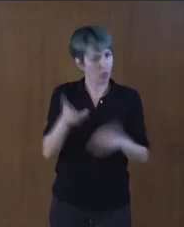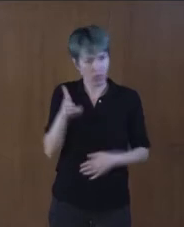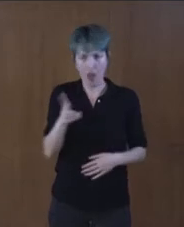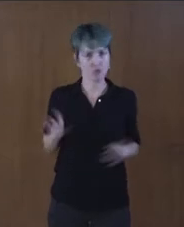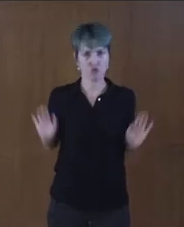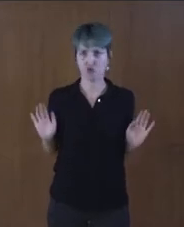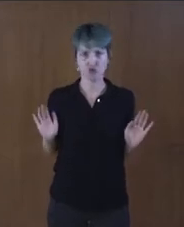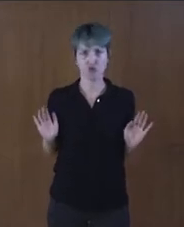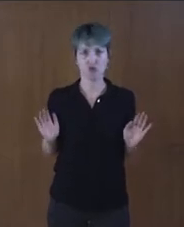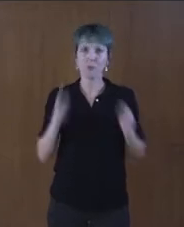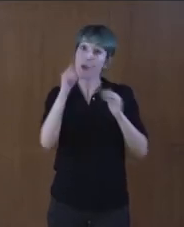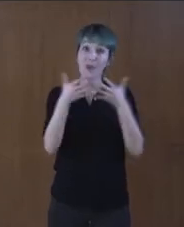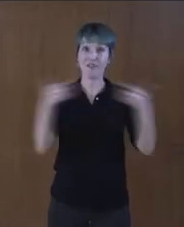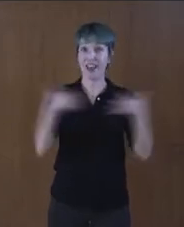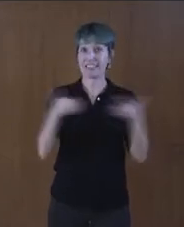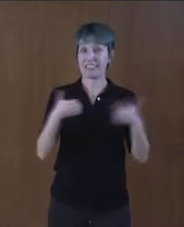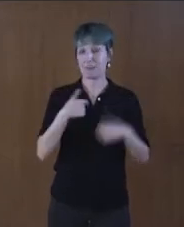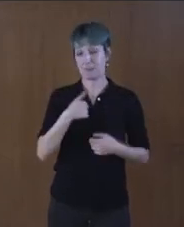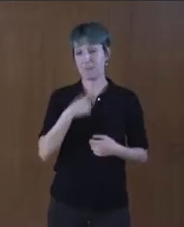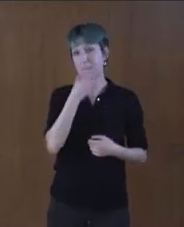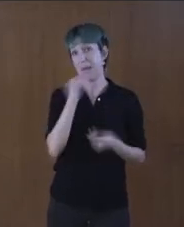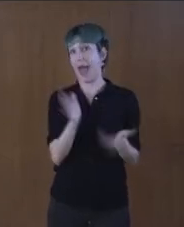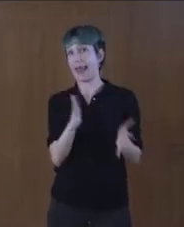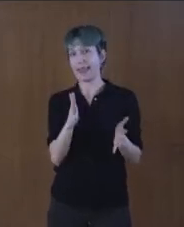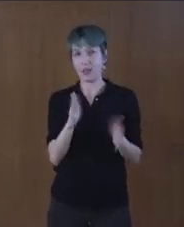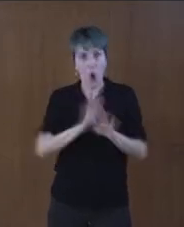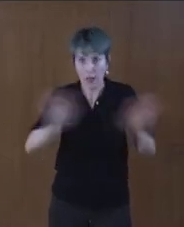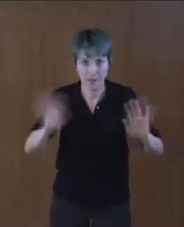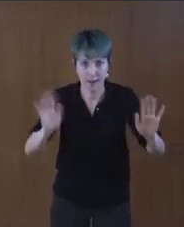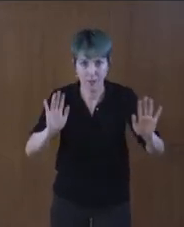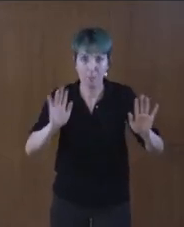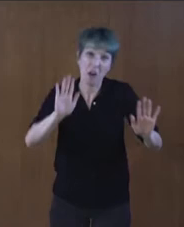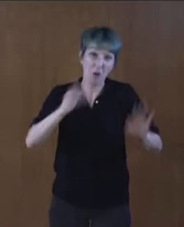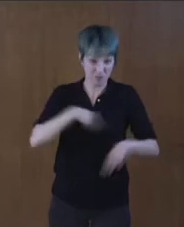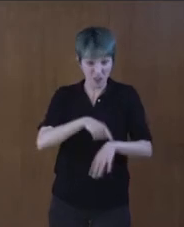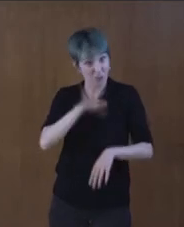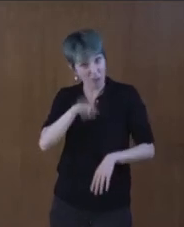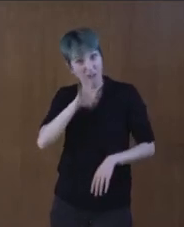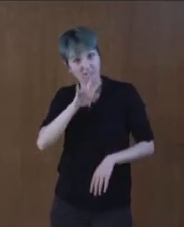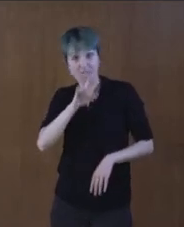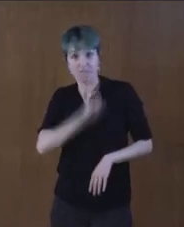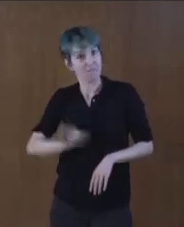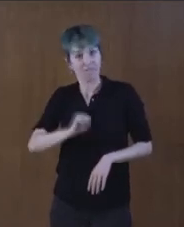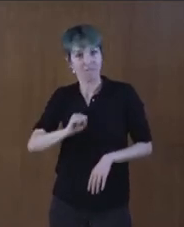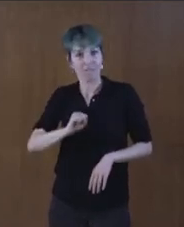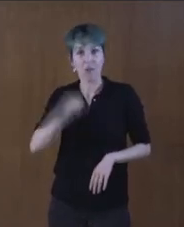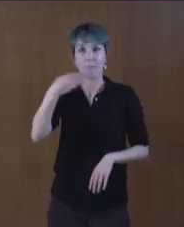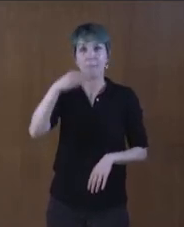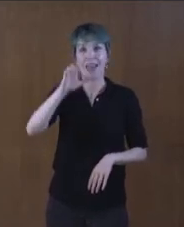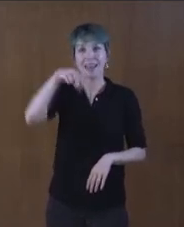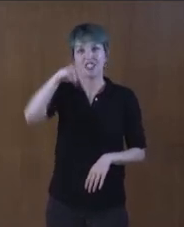aquella frase que a mi em sembla terrible i deliciosa al mateix temps, de Walter